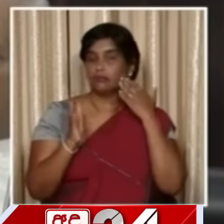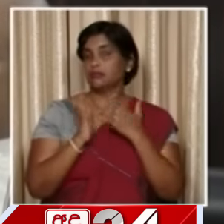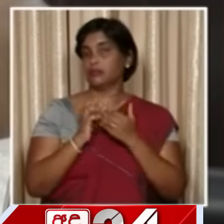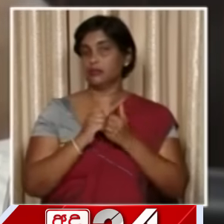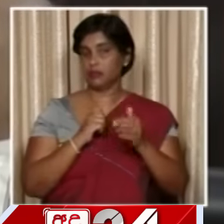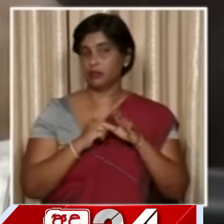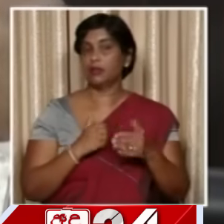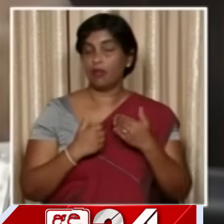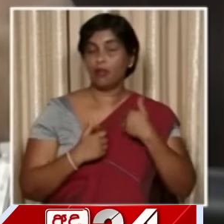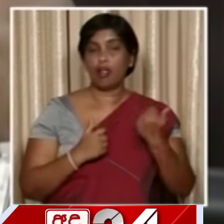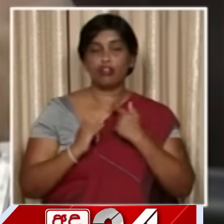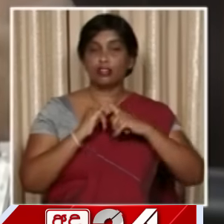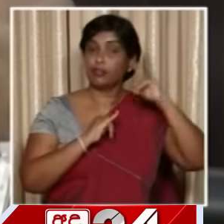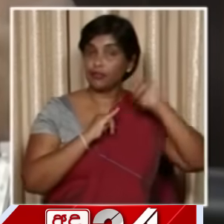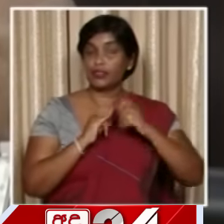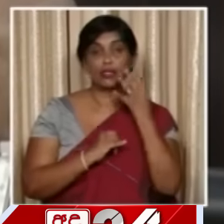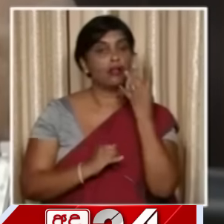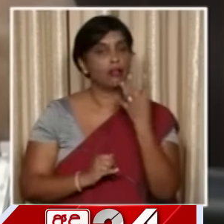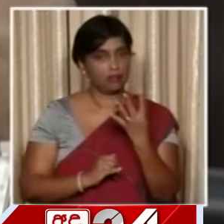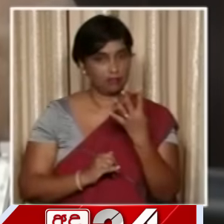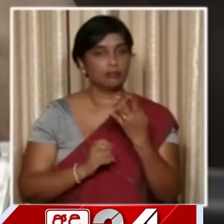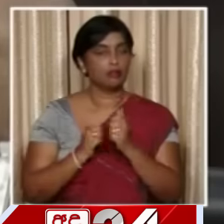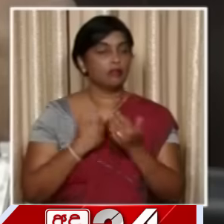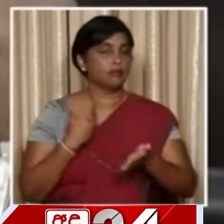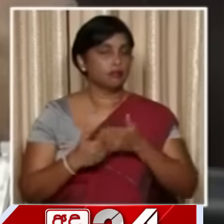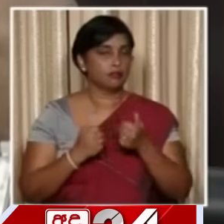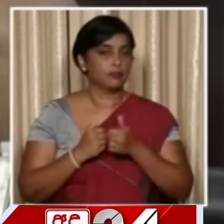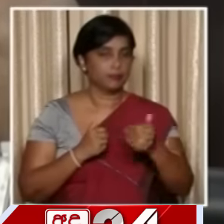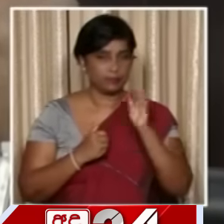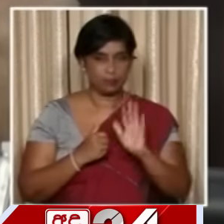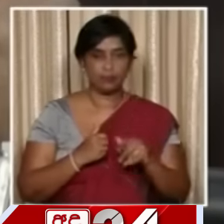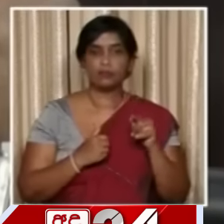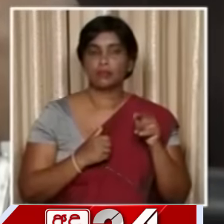ගනිමින් අප නව විශ්වවිද්‍යාල හතරක් පිහිටවීමට පියවර ගන්නවා.